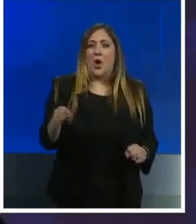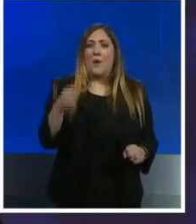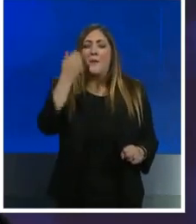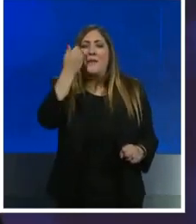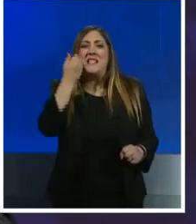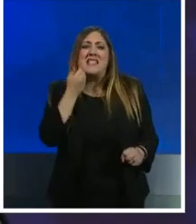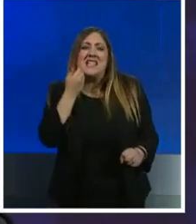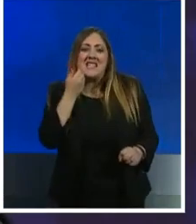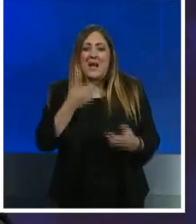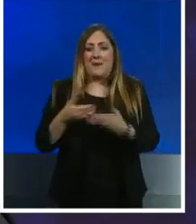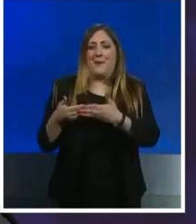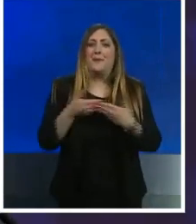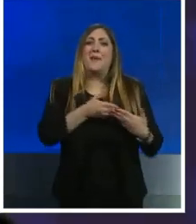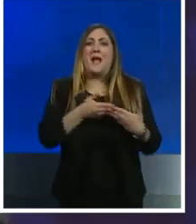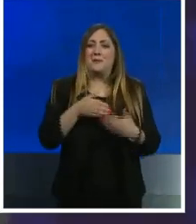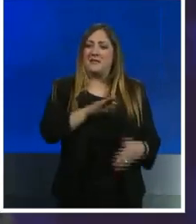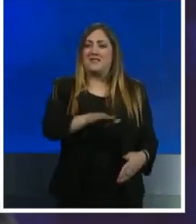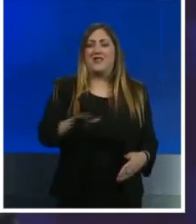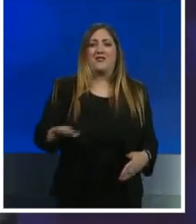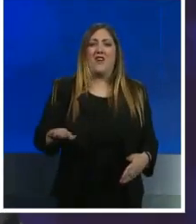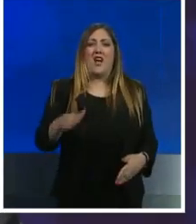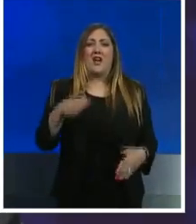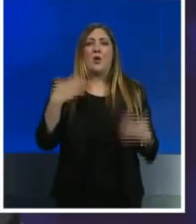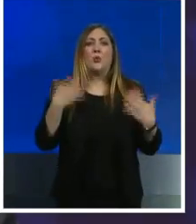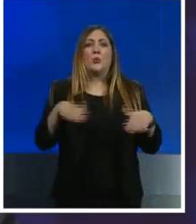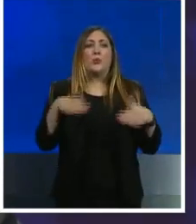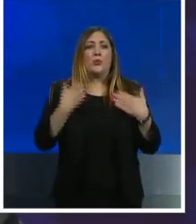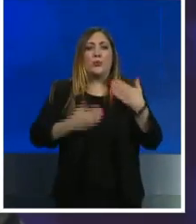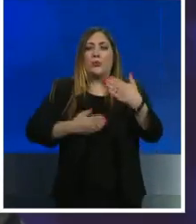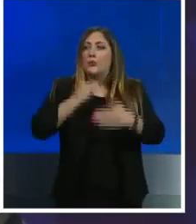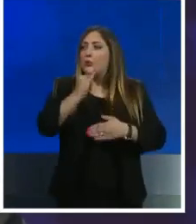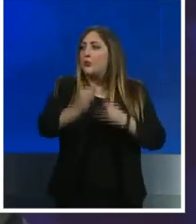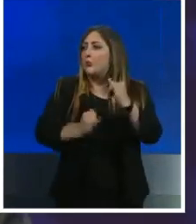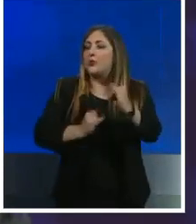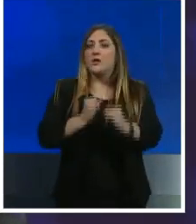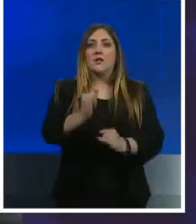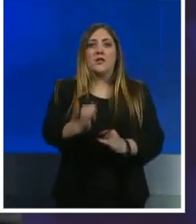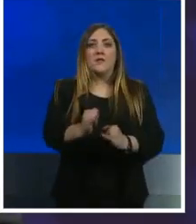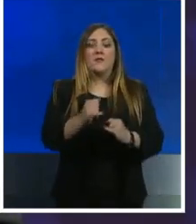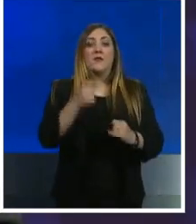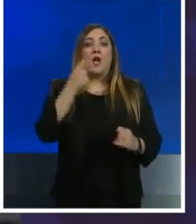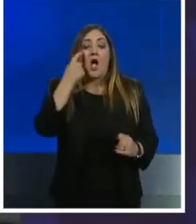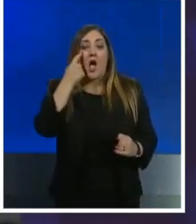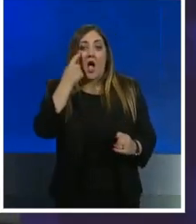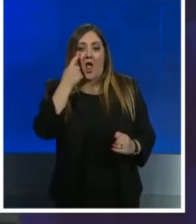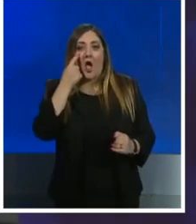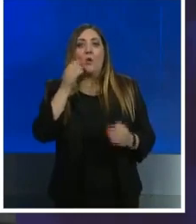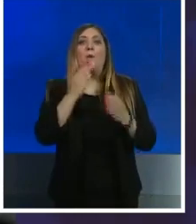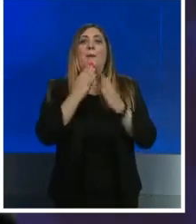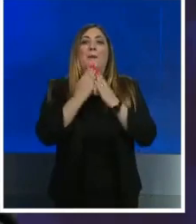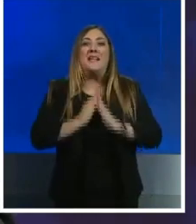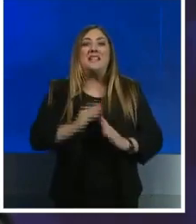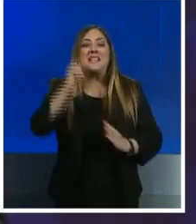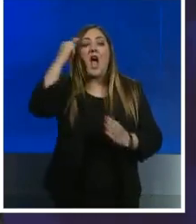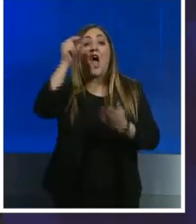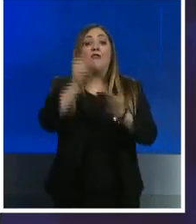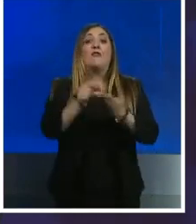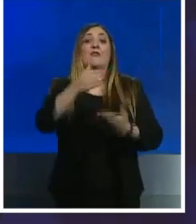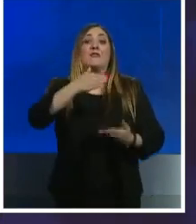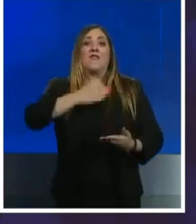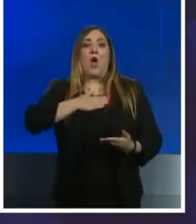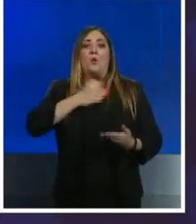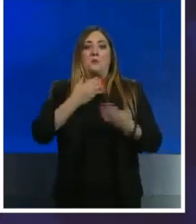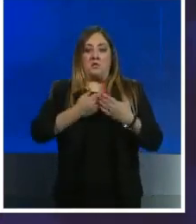dal-povri innoċenti tfal tagħna jekk neqgħu sejrin hekk. Għatuni l-fiduċja ħalli